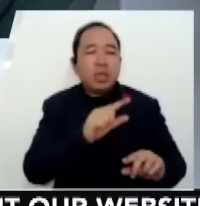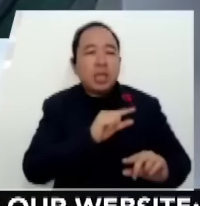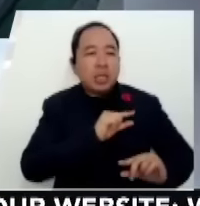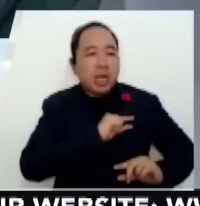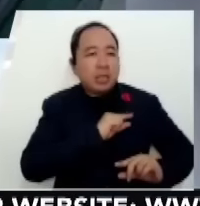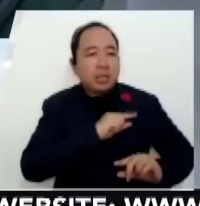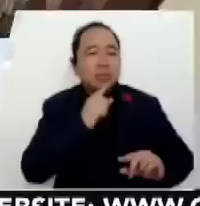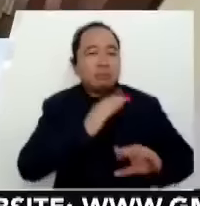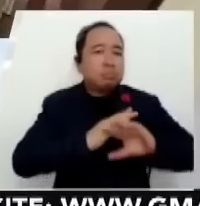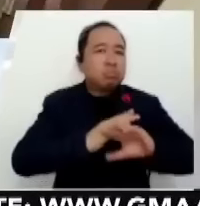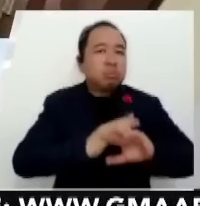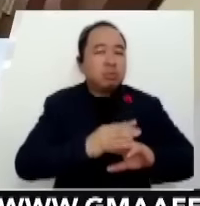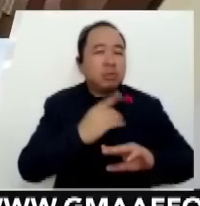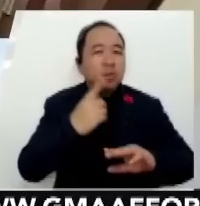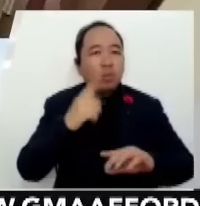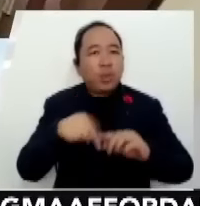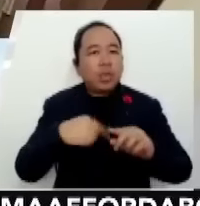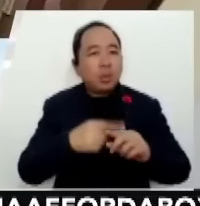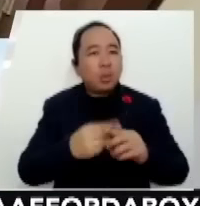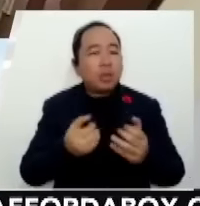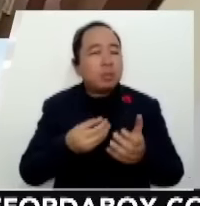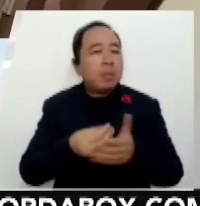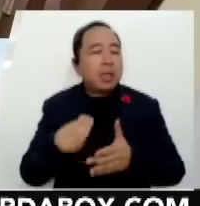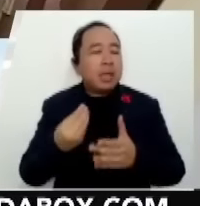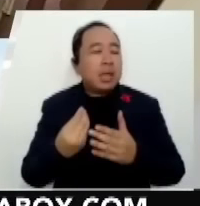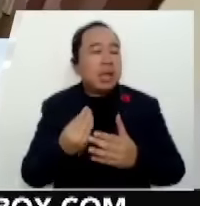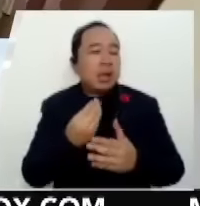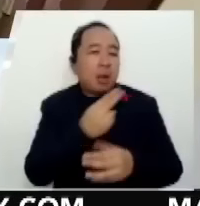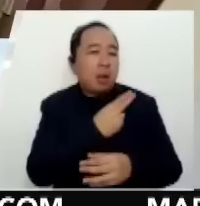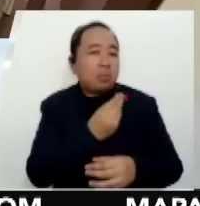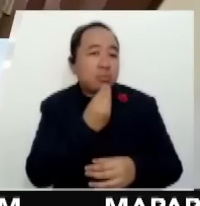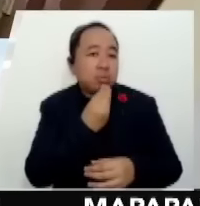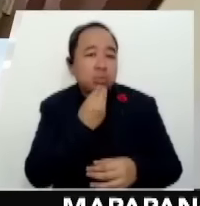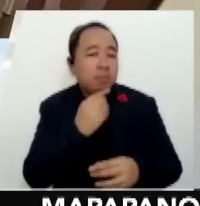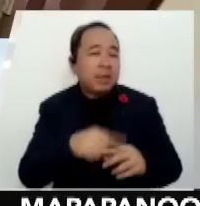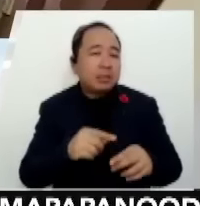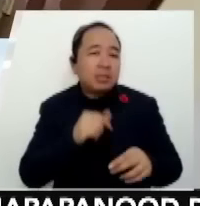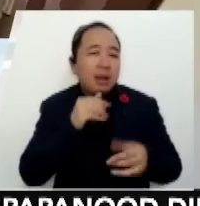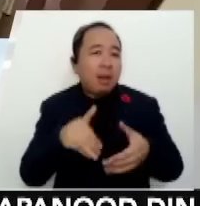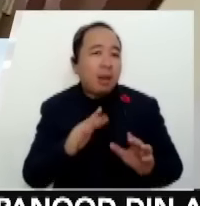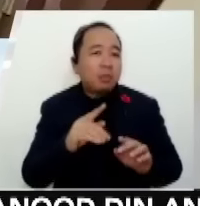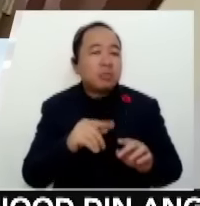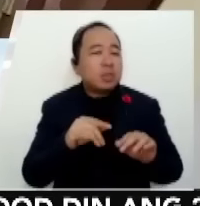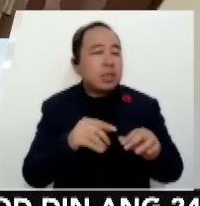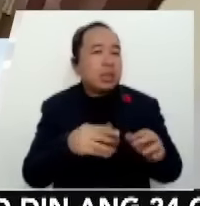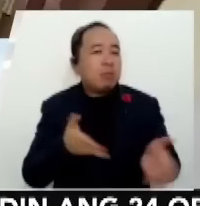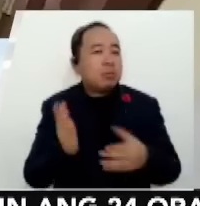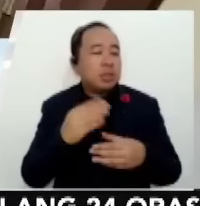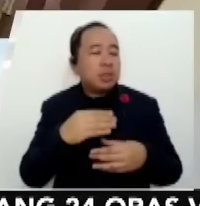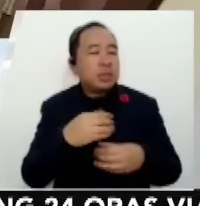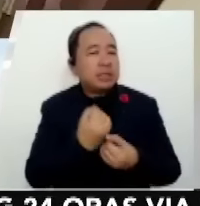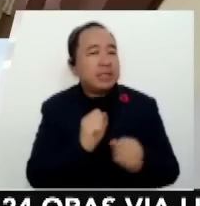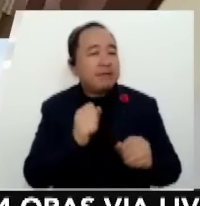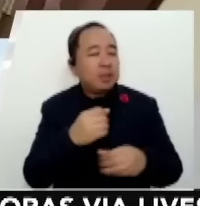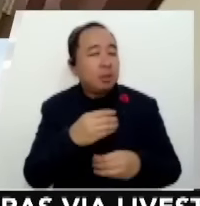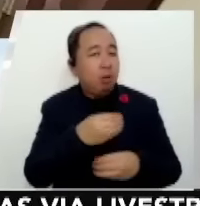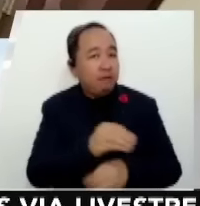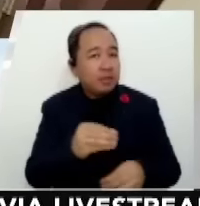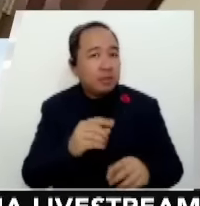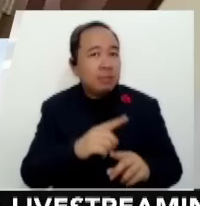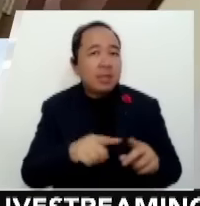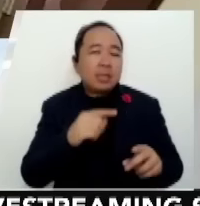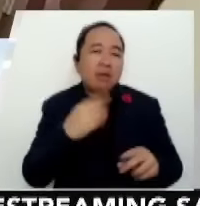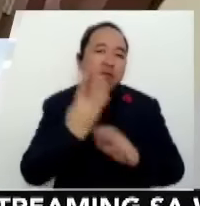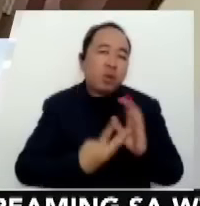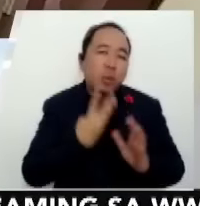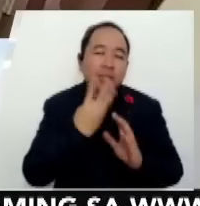para bumili ng pagkain. Dinala raw siya sa opisina ng safety officer at 4 na oras daw hindi nakalabas ng ospital dahil hindi pa raw nababayaran